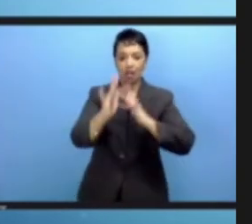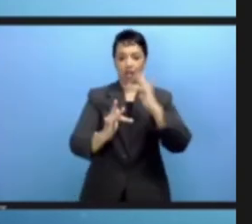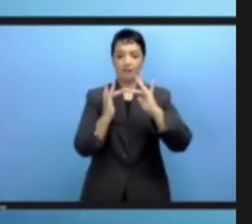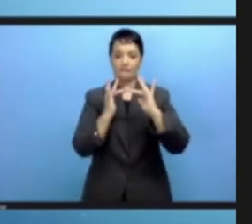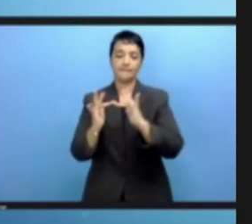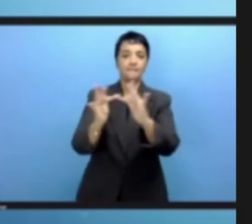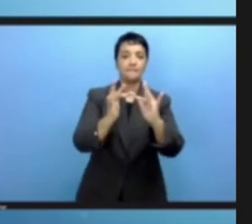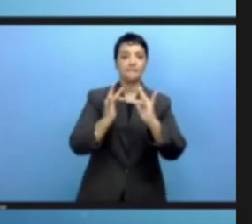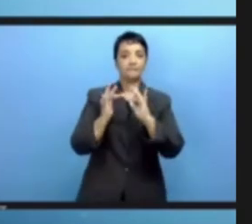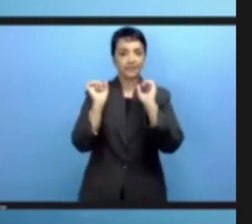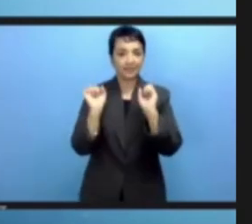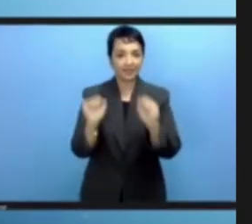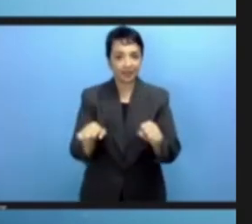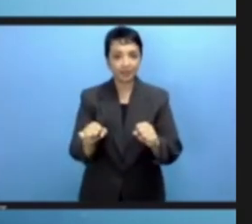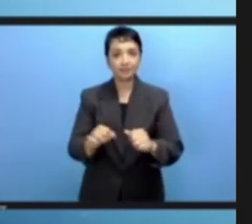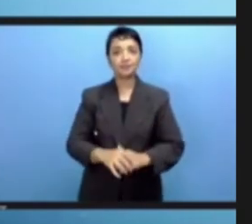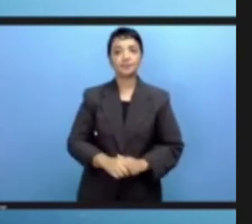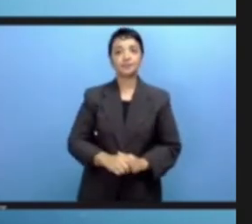d'un écosystème numérique